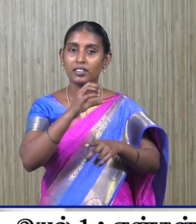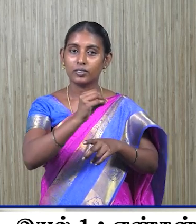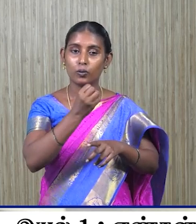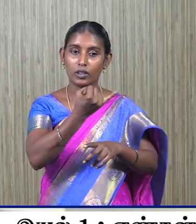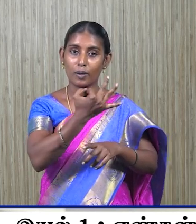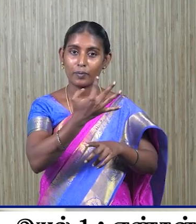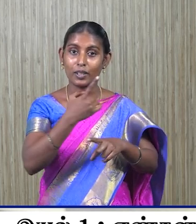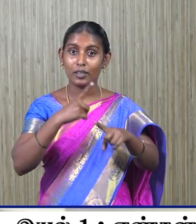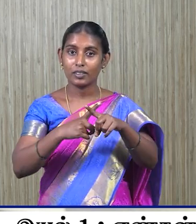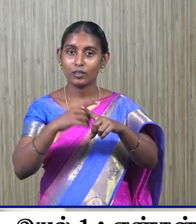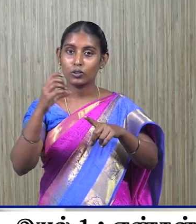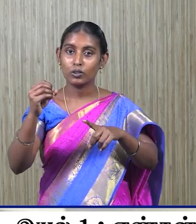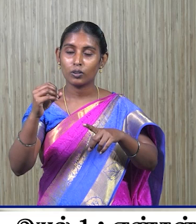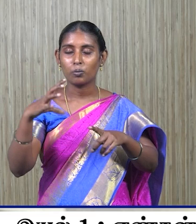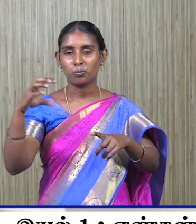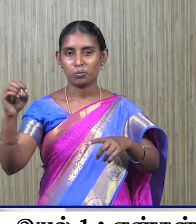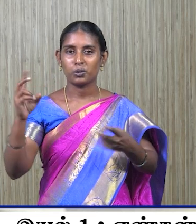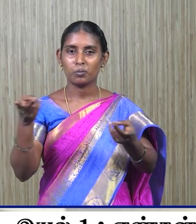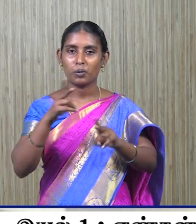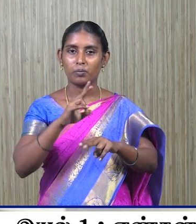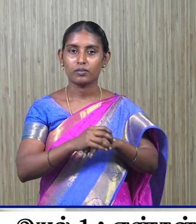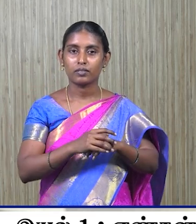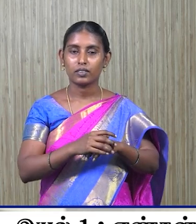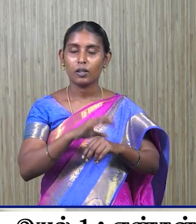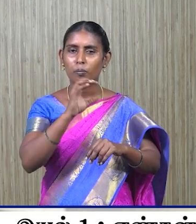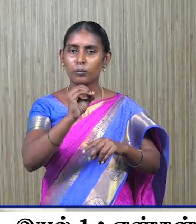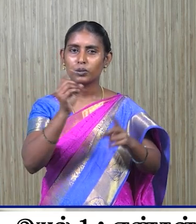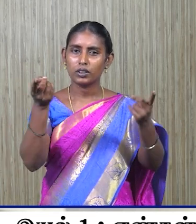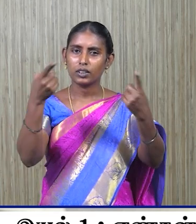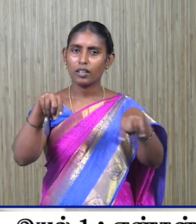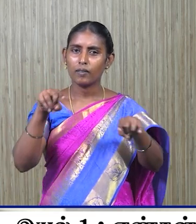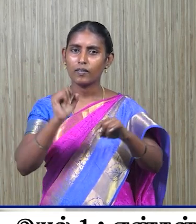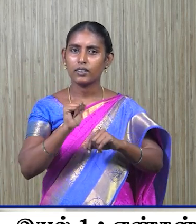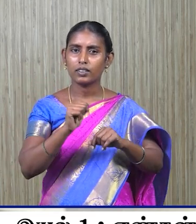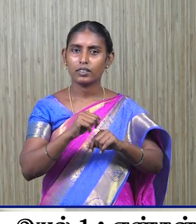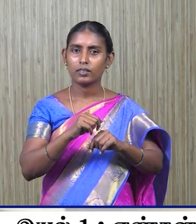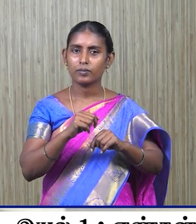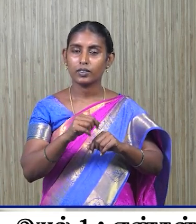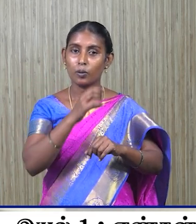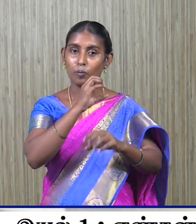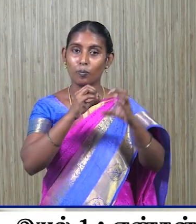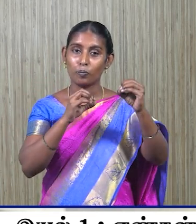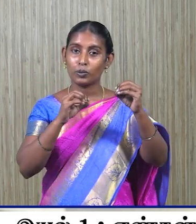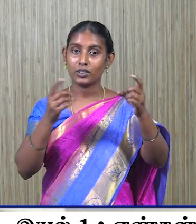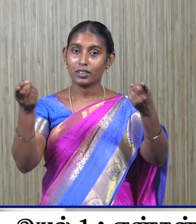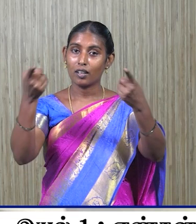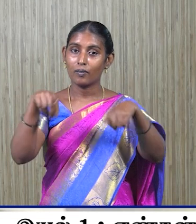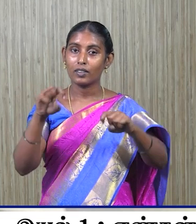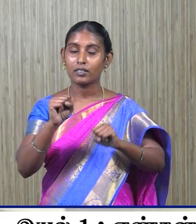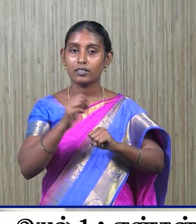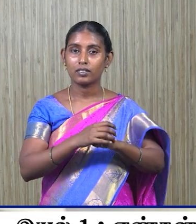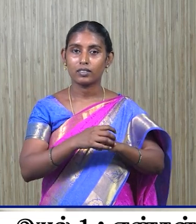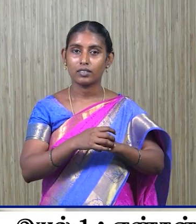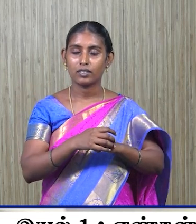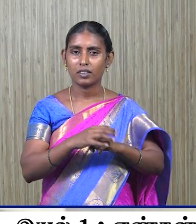விடை பூஜ்ஜியம் தான் நமக்கு கிடைக்கும். பூஜ்ஜியத்தை எந்த எண்ணால் வகுத்தாலும் என்ன நமக்கு விடை கிடைக்கும் சொல்லுங்கள் மாணவர்களே. அருமையாக சொன்னீங்க.